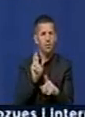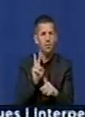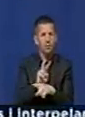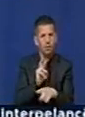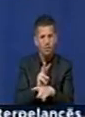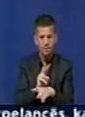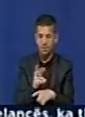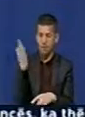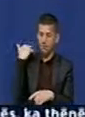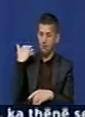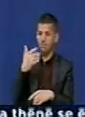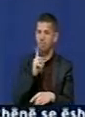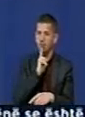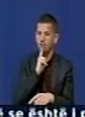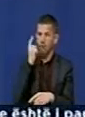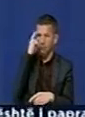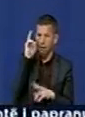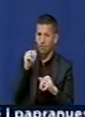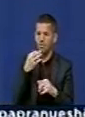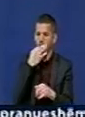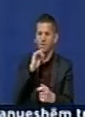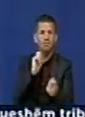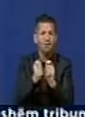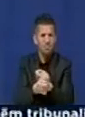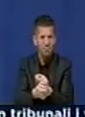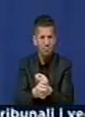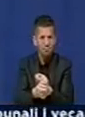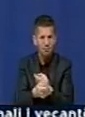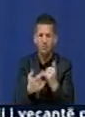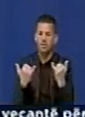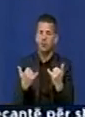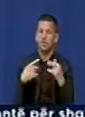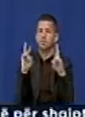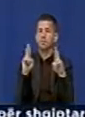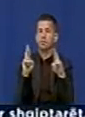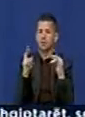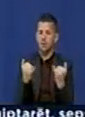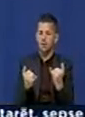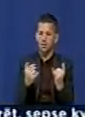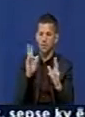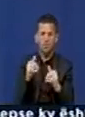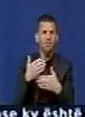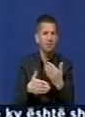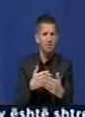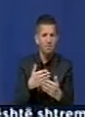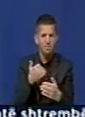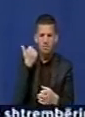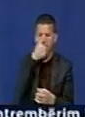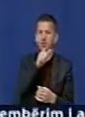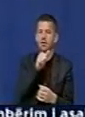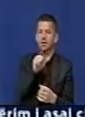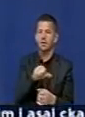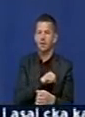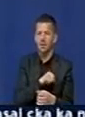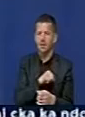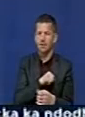i kemi kaluar me mençuri institucionet tona dhe besoj që edhe këtë do ta kalojnë sepse është në